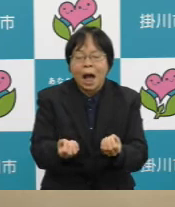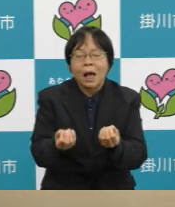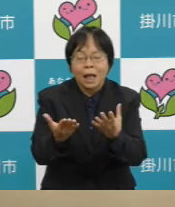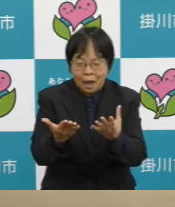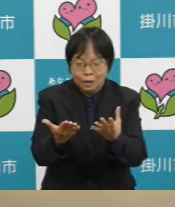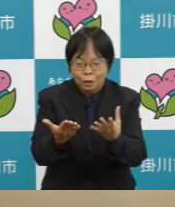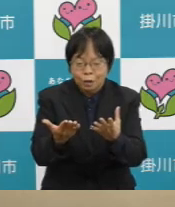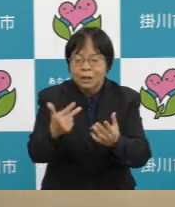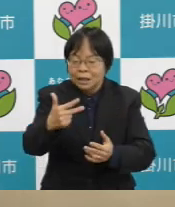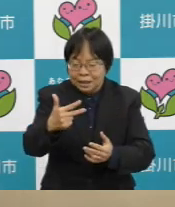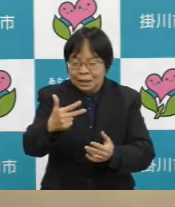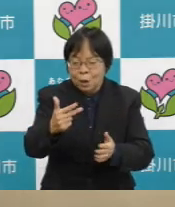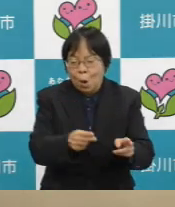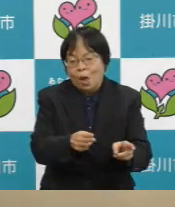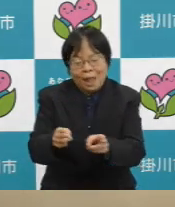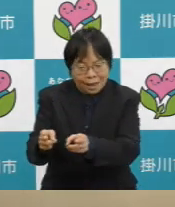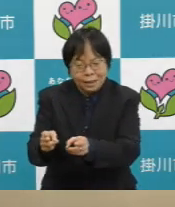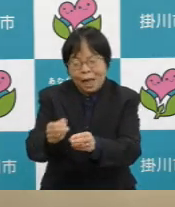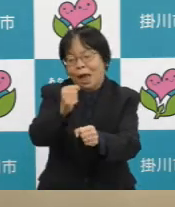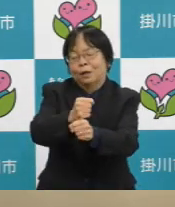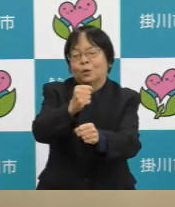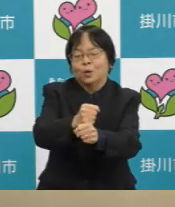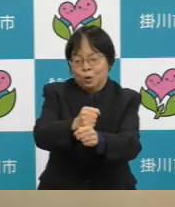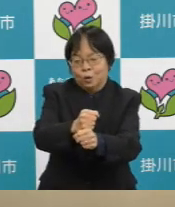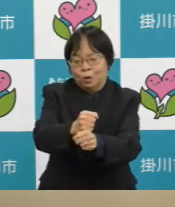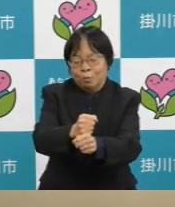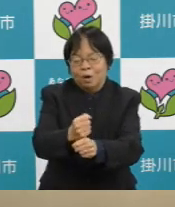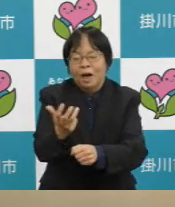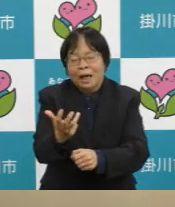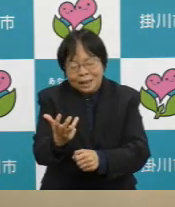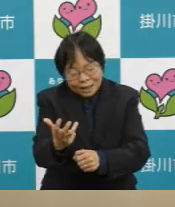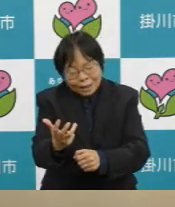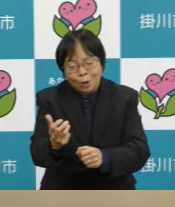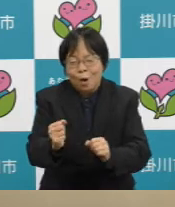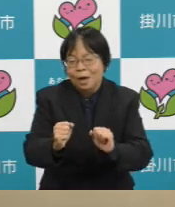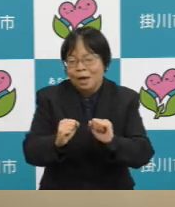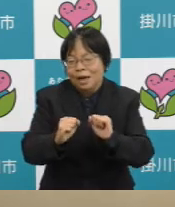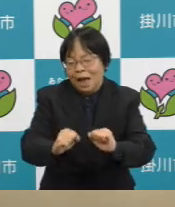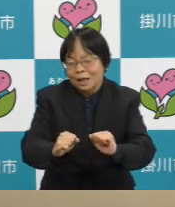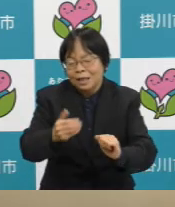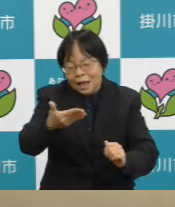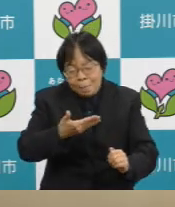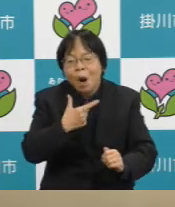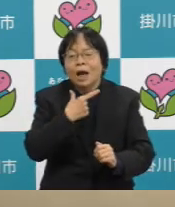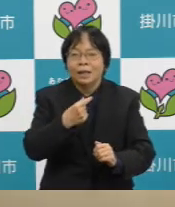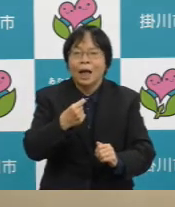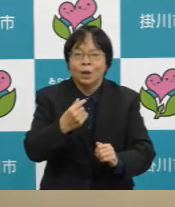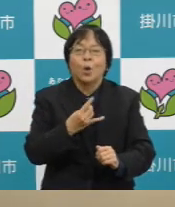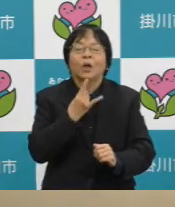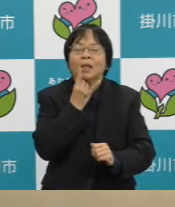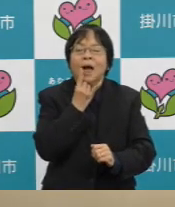たら、しっかり組まれたいと、そういう期待をしているところであ